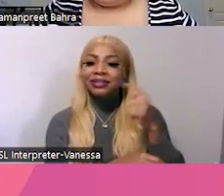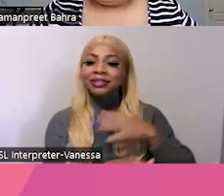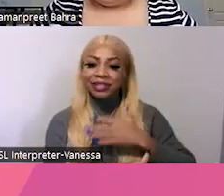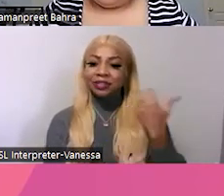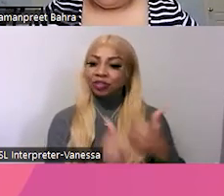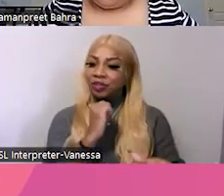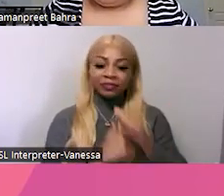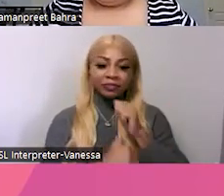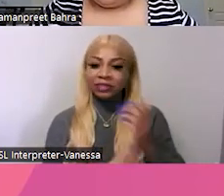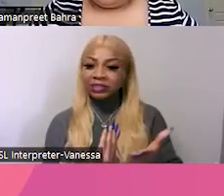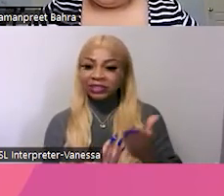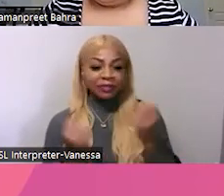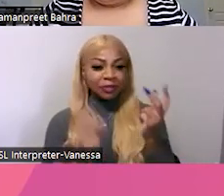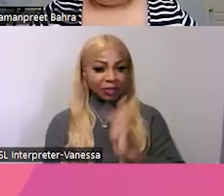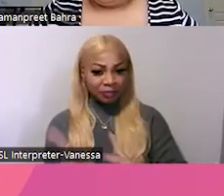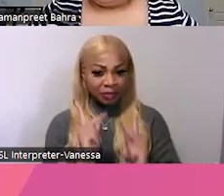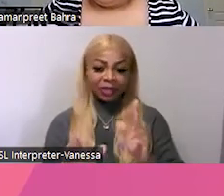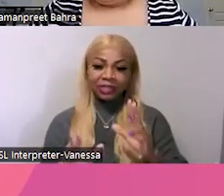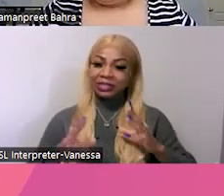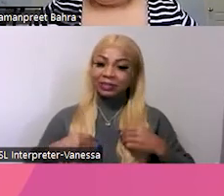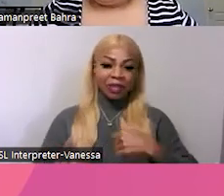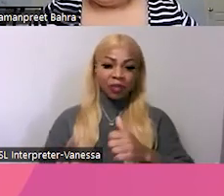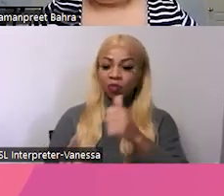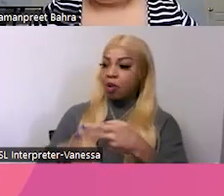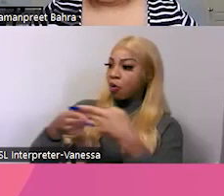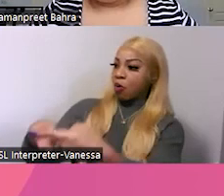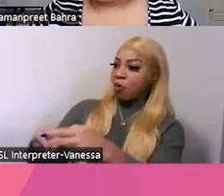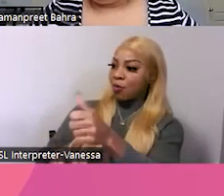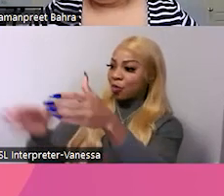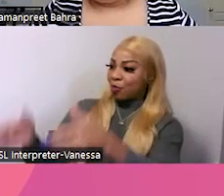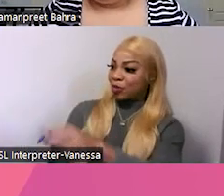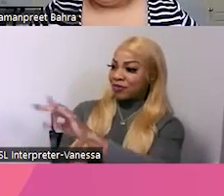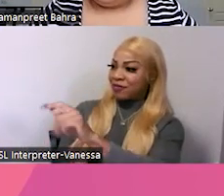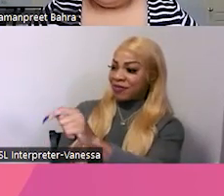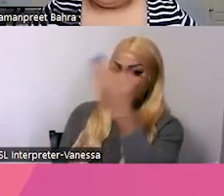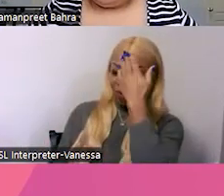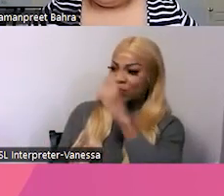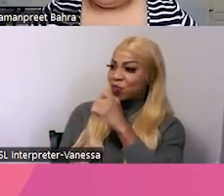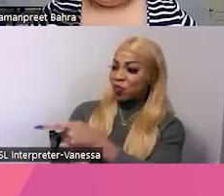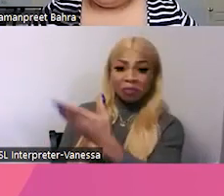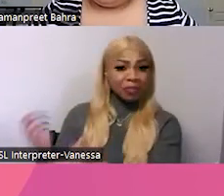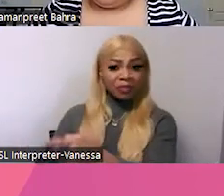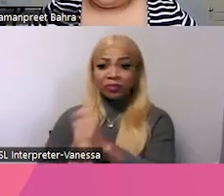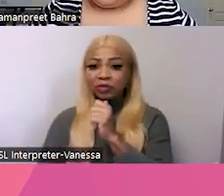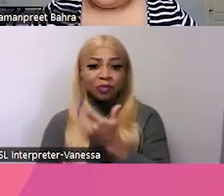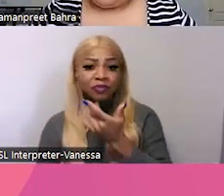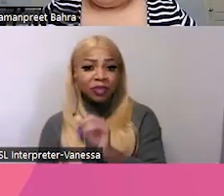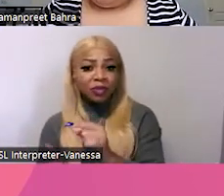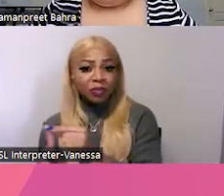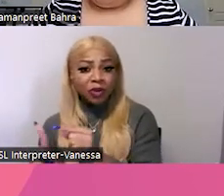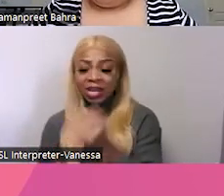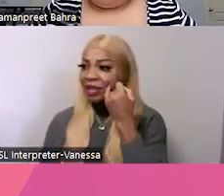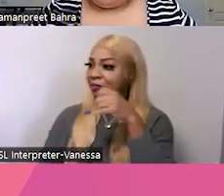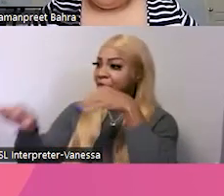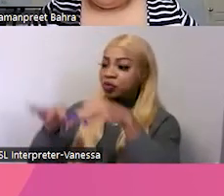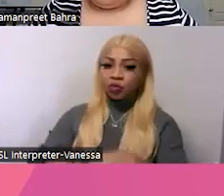C'est un terme difficile pour beaucoup de personnes. C'est sûr que je ne dirais pas qu'une autre personne est grosse si je ne